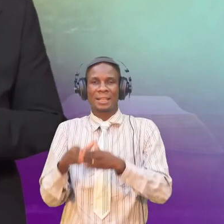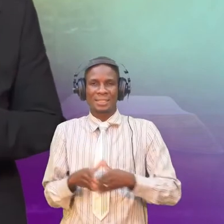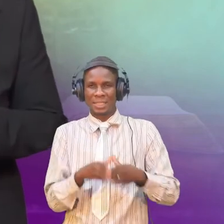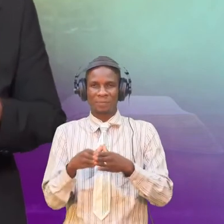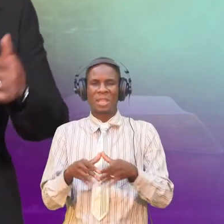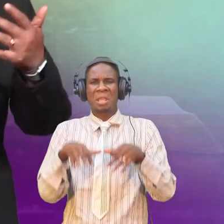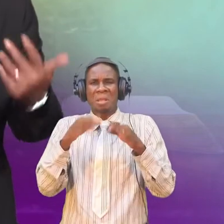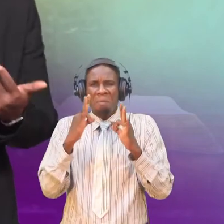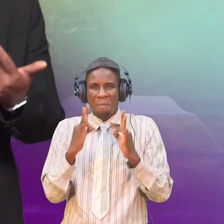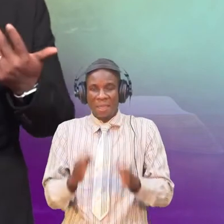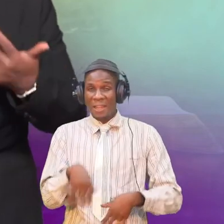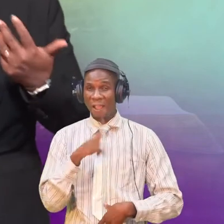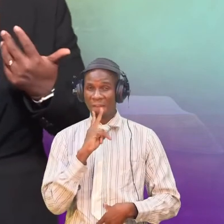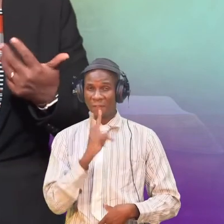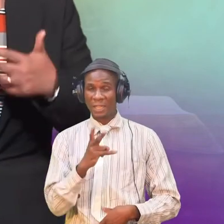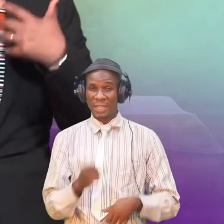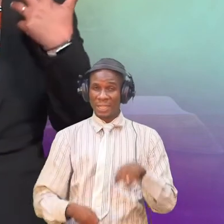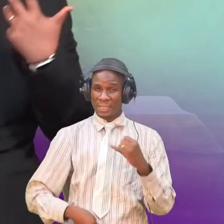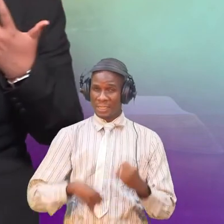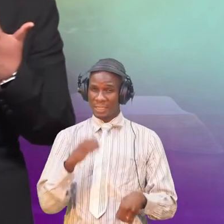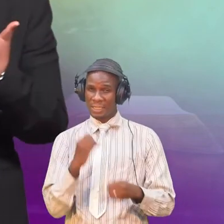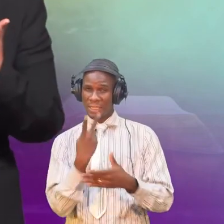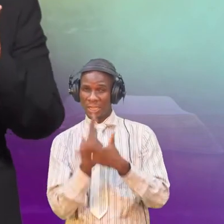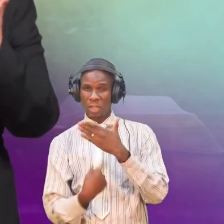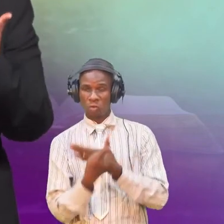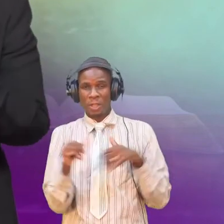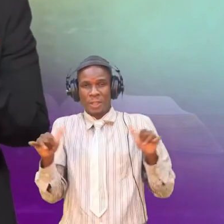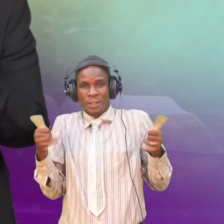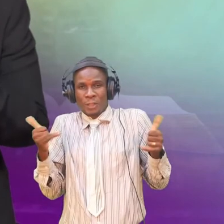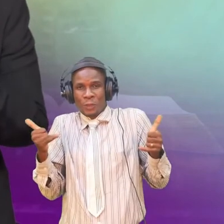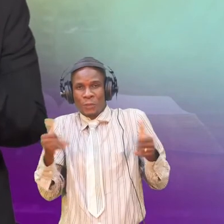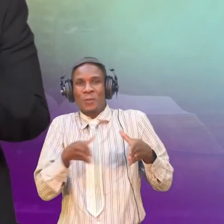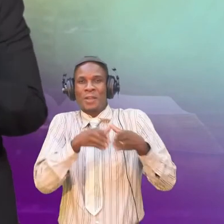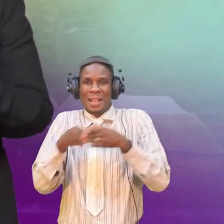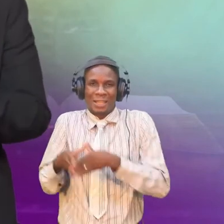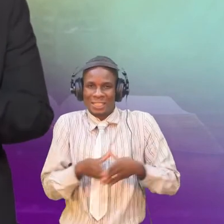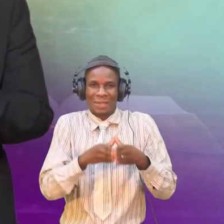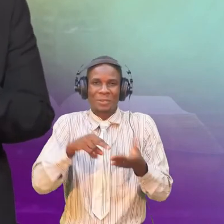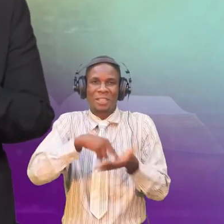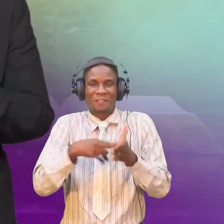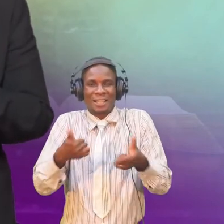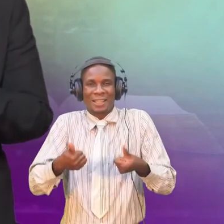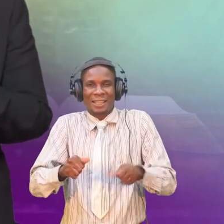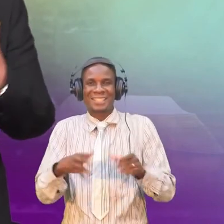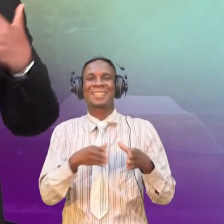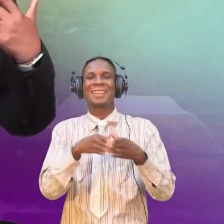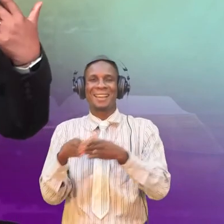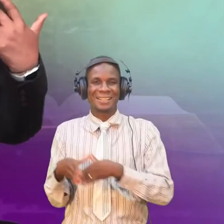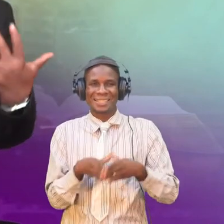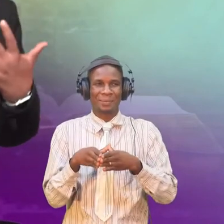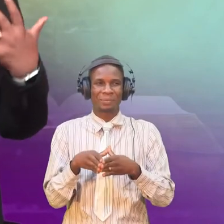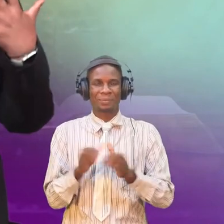Ndoa ambazo watu wanaomba pamoja wanadumu pamoja. Pia mume na mke wanaocheza